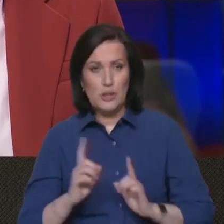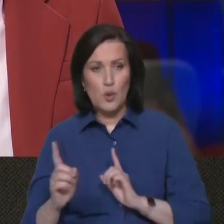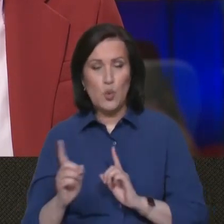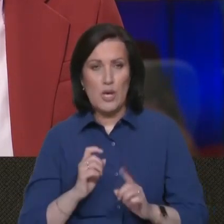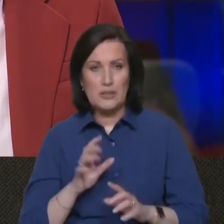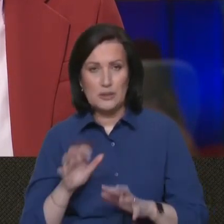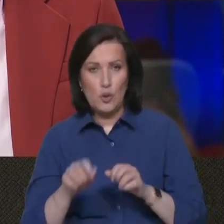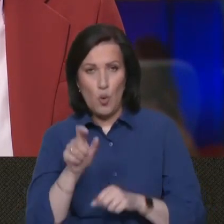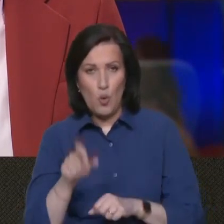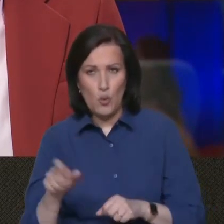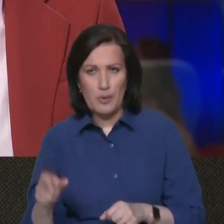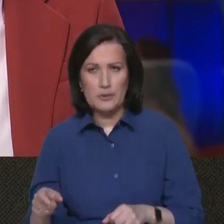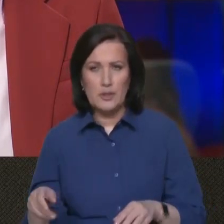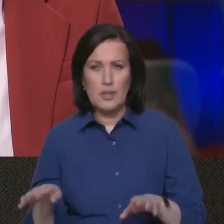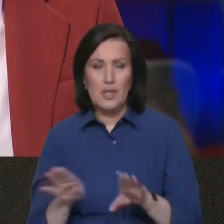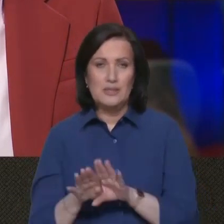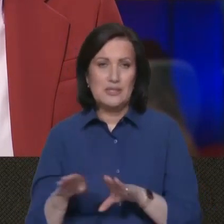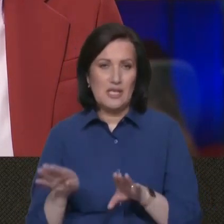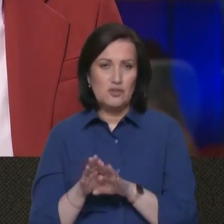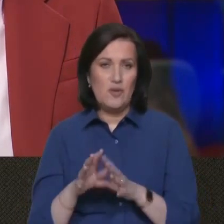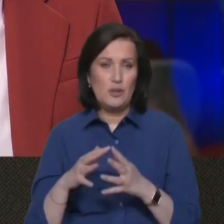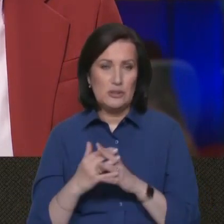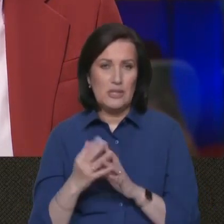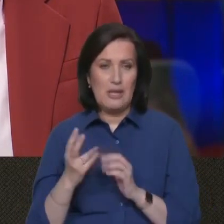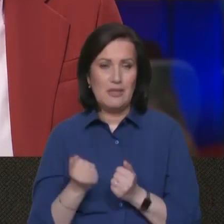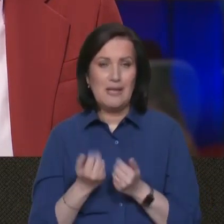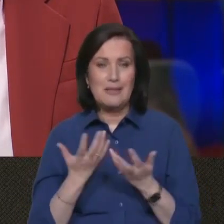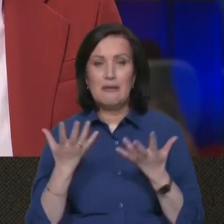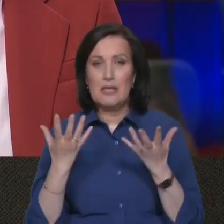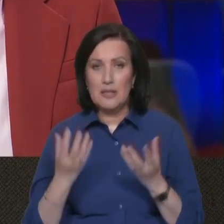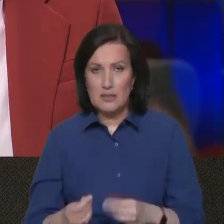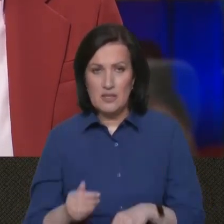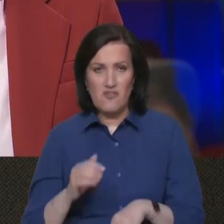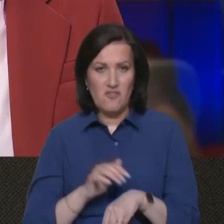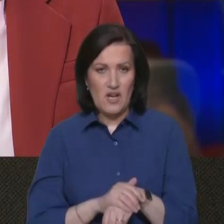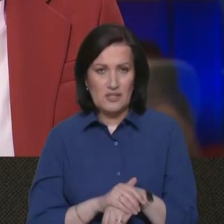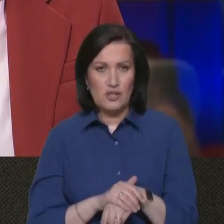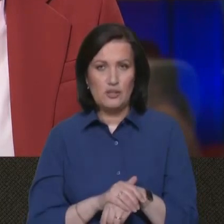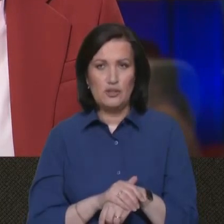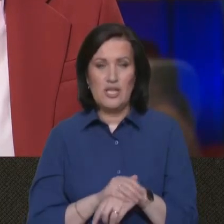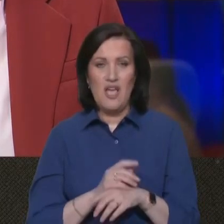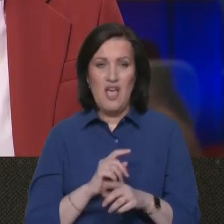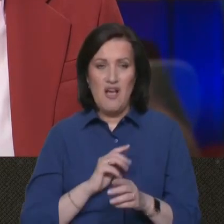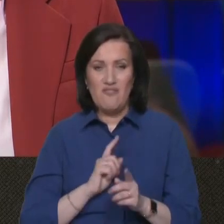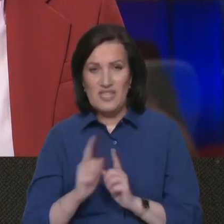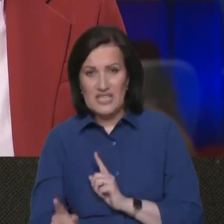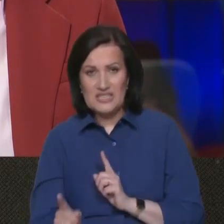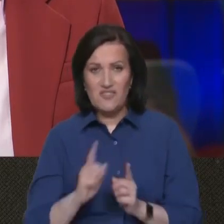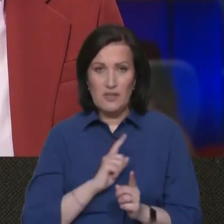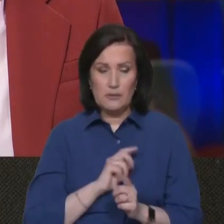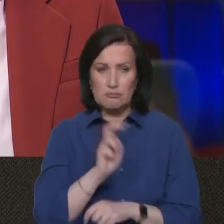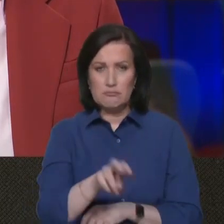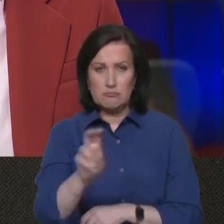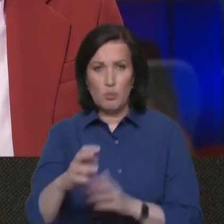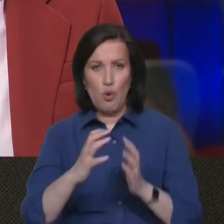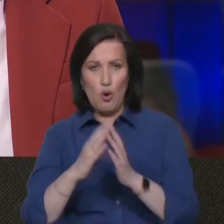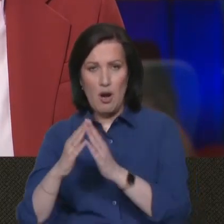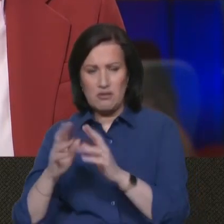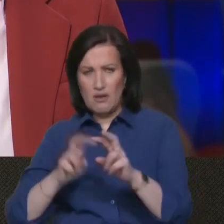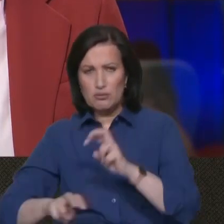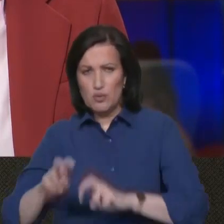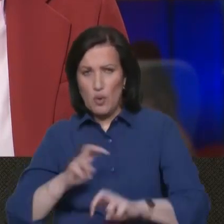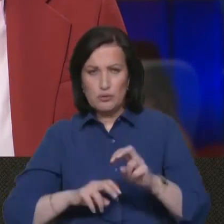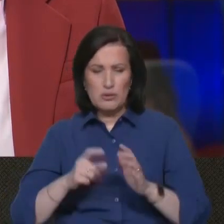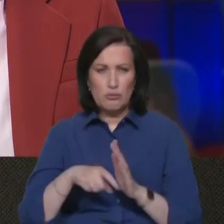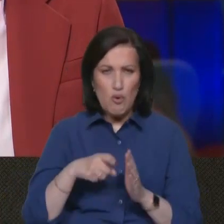окупанти. Панти закривають, зачиняють село на декілька днів, фактично на в'їзд, на виїзд, йдуть по хатах і з